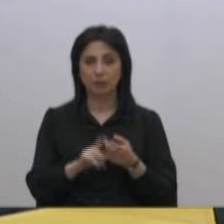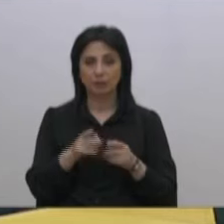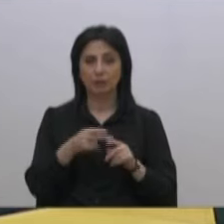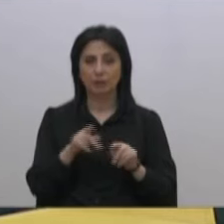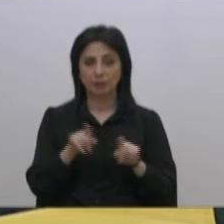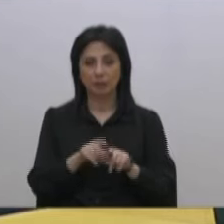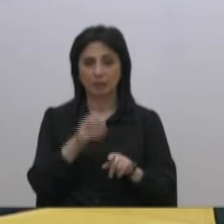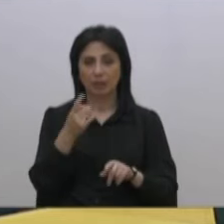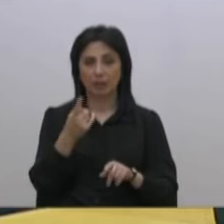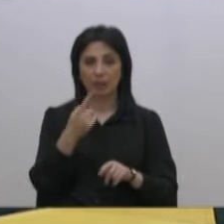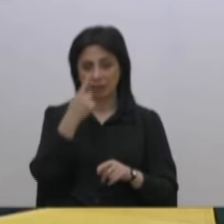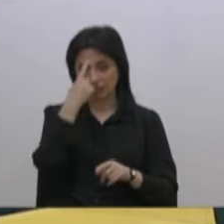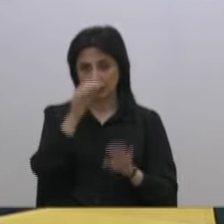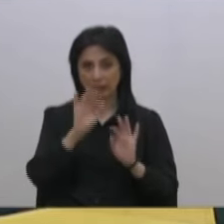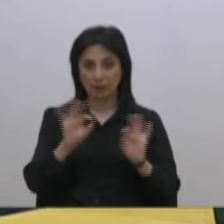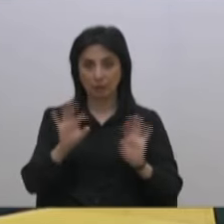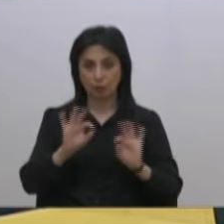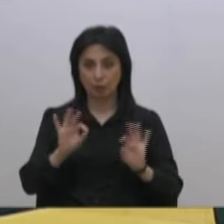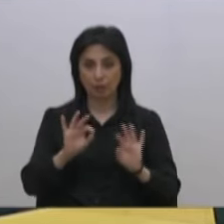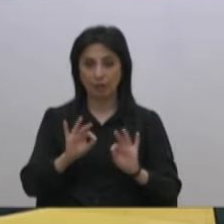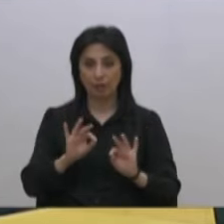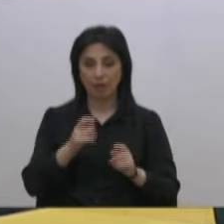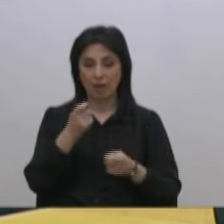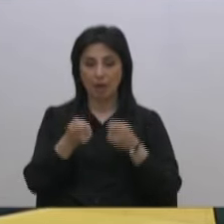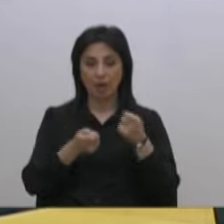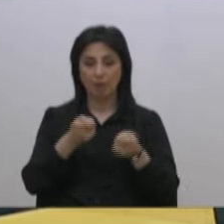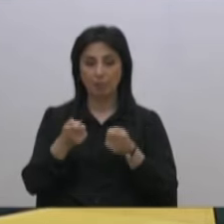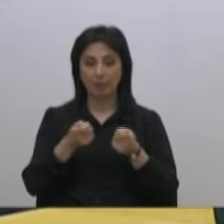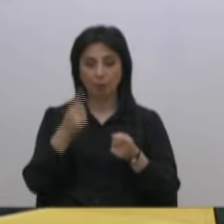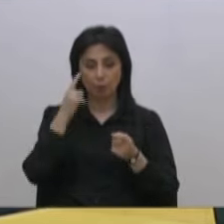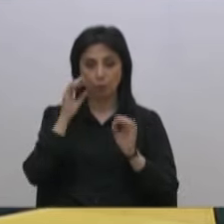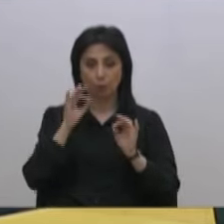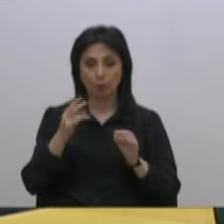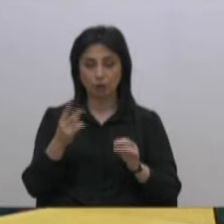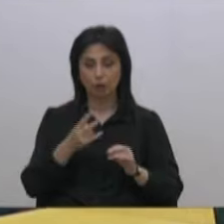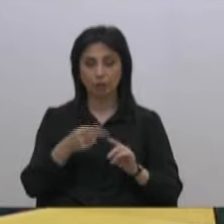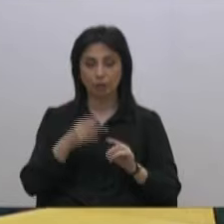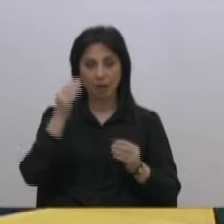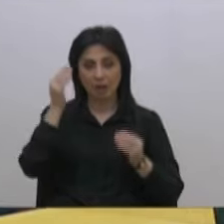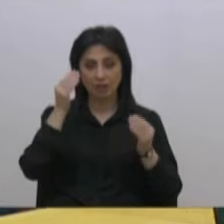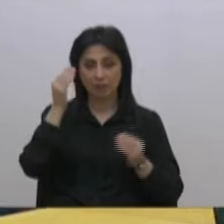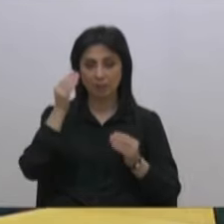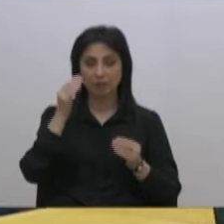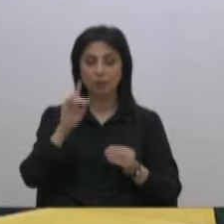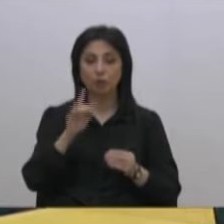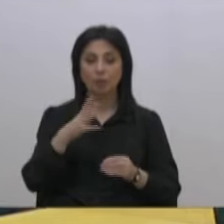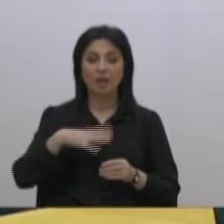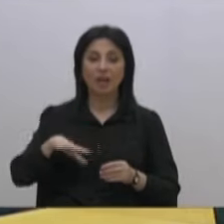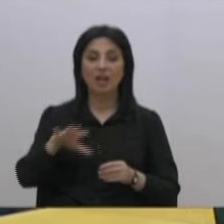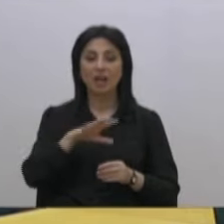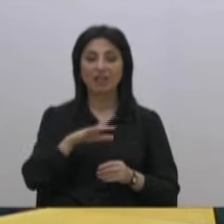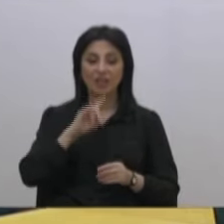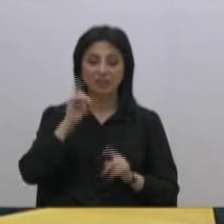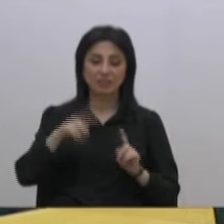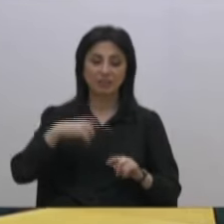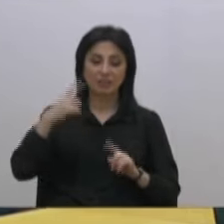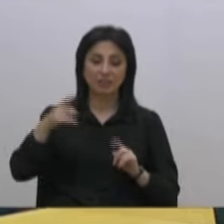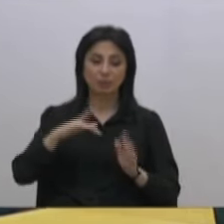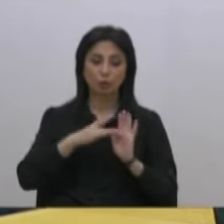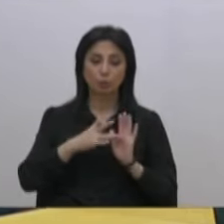ესეც კიდევ ერთი ინდიკატორია, ხო? ელემენტარული ლოგიკა შეიძლება იმის გააზრებას, რომ ქვეყანაში წლიდან